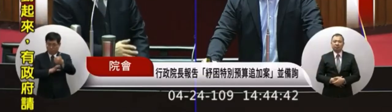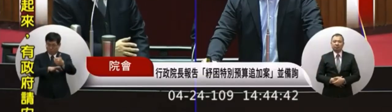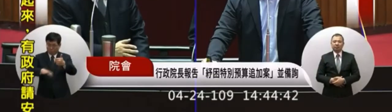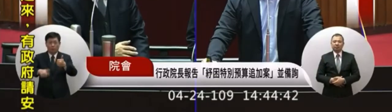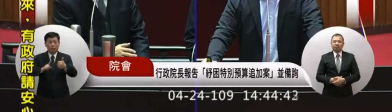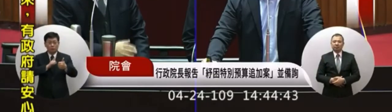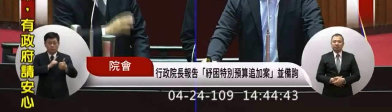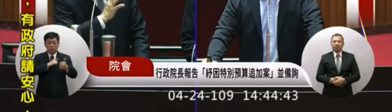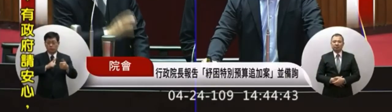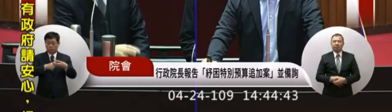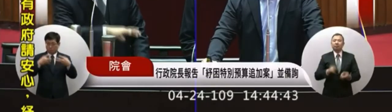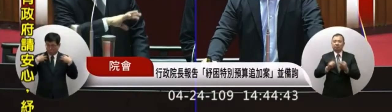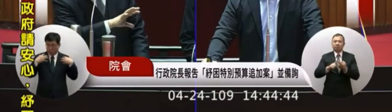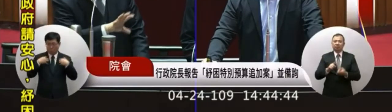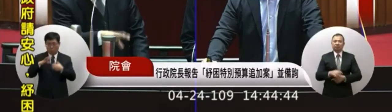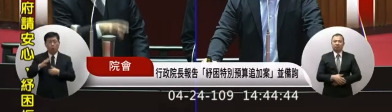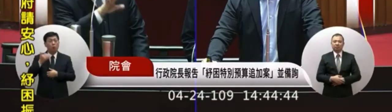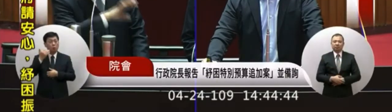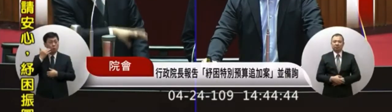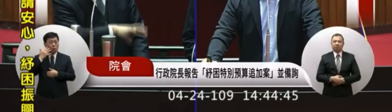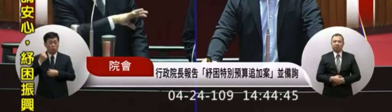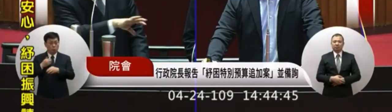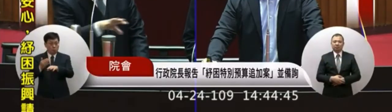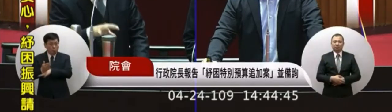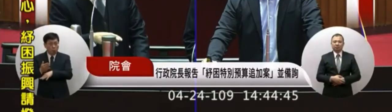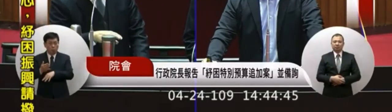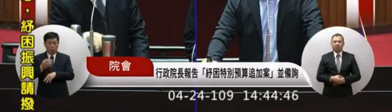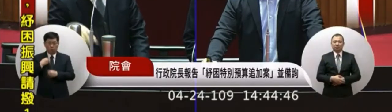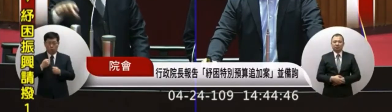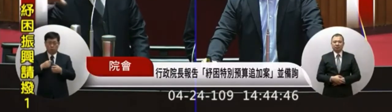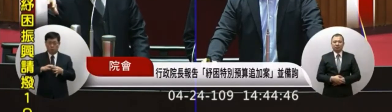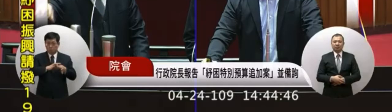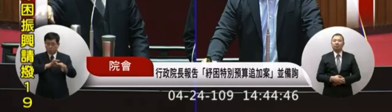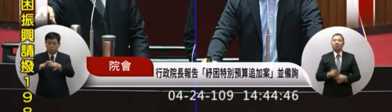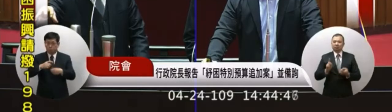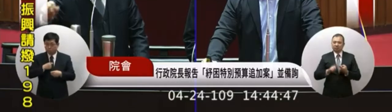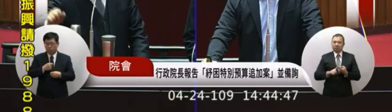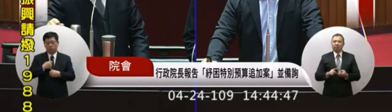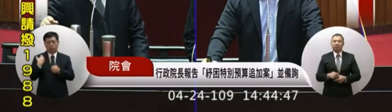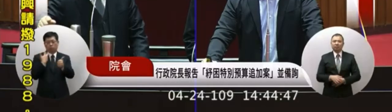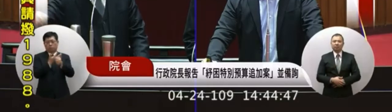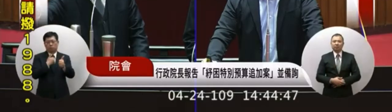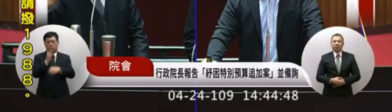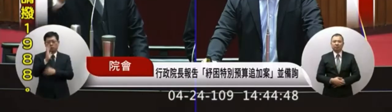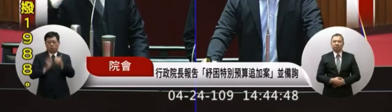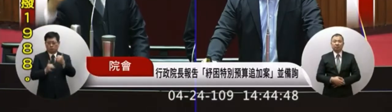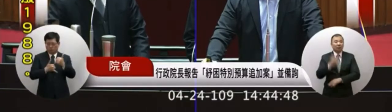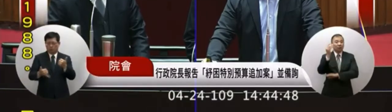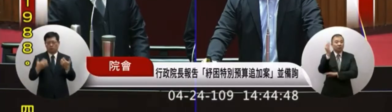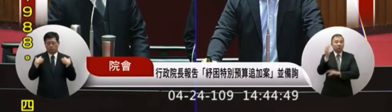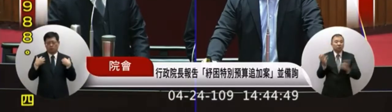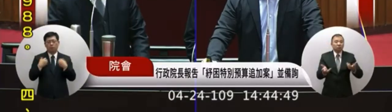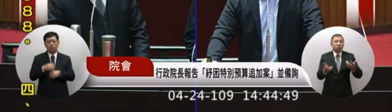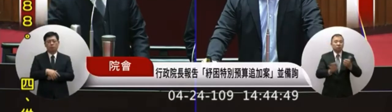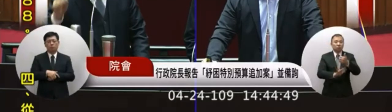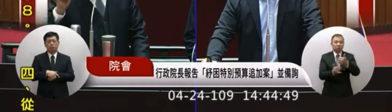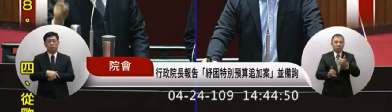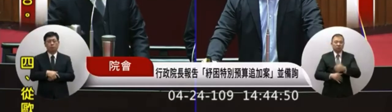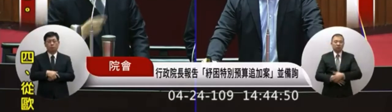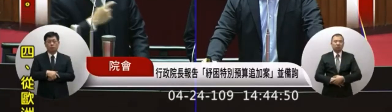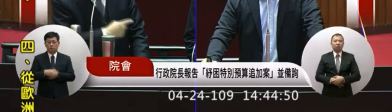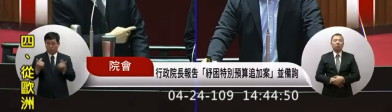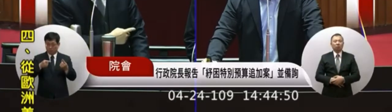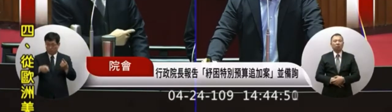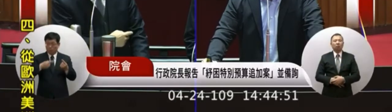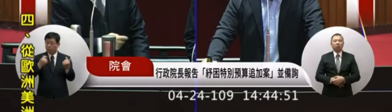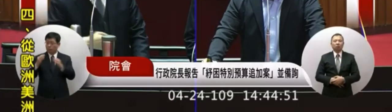有家己的组织， 对。 啊，那超过伫跨部会，对咱政委来组织， 政委来组织。 啊，对咱话好，啊，尤其